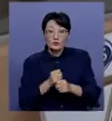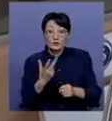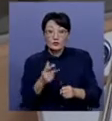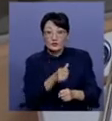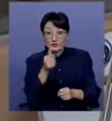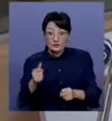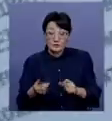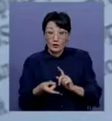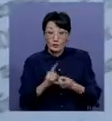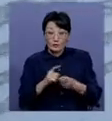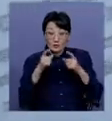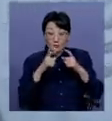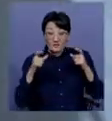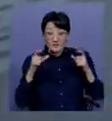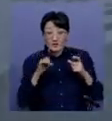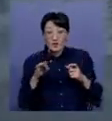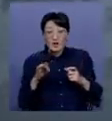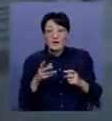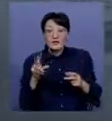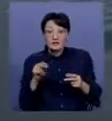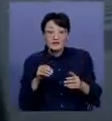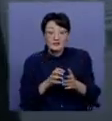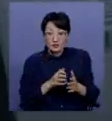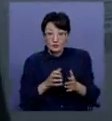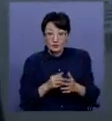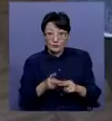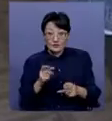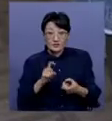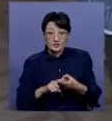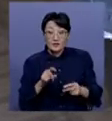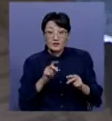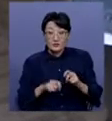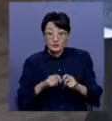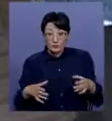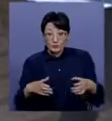сағат сайын ауыстырып отыратын бетперделері санына жетпеді. Оларға қатысты тексеруші топ